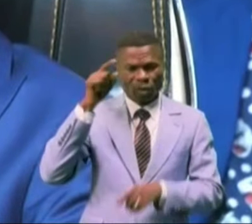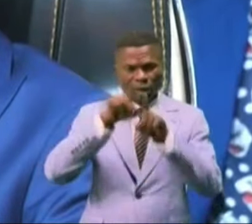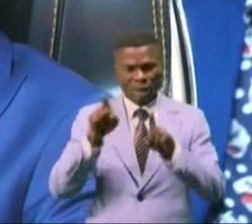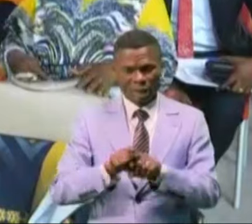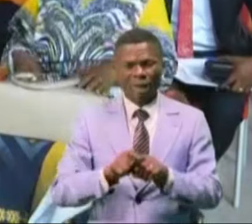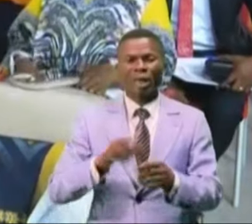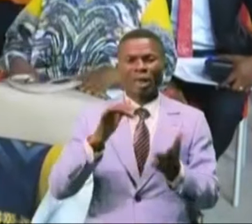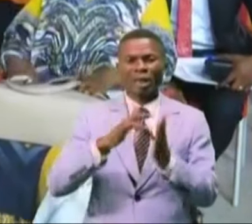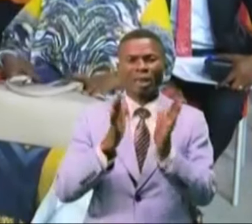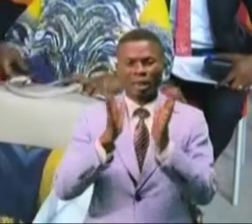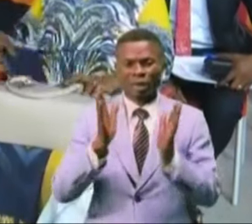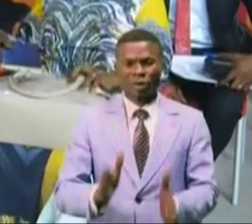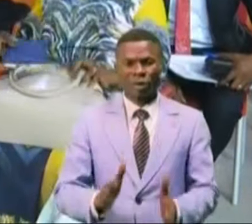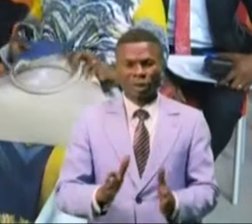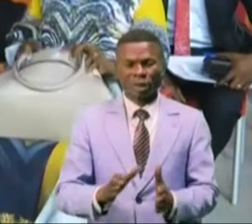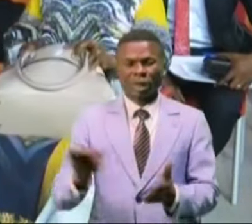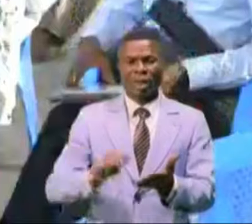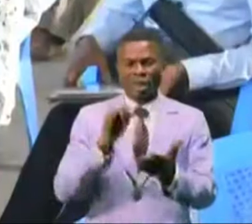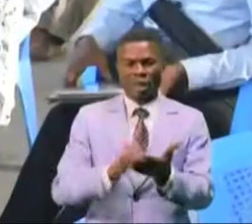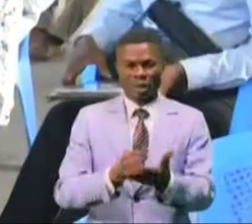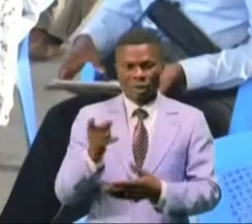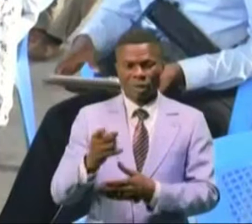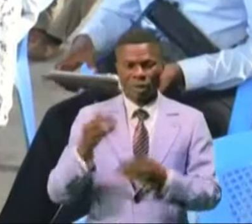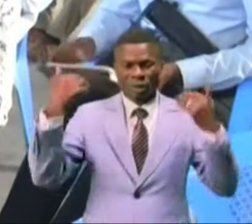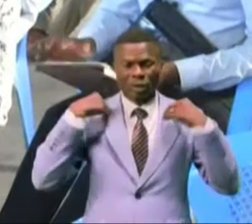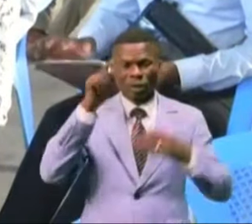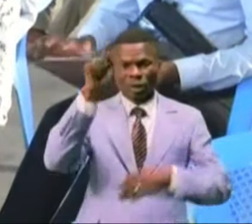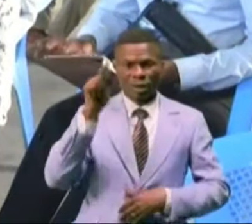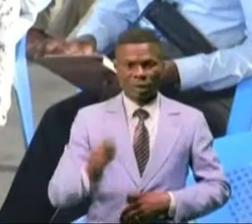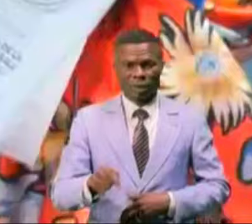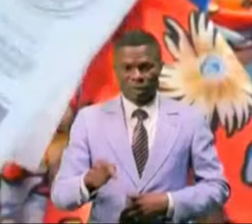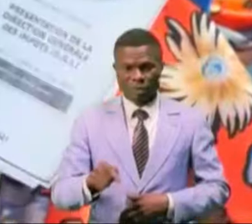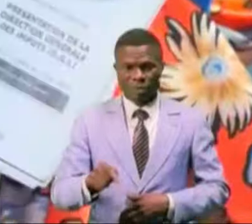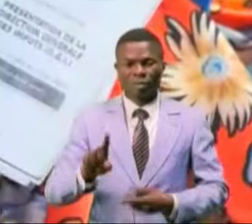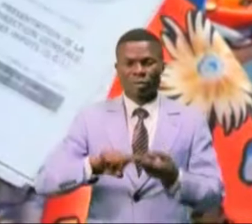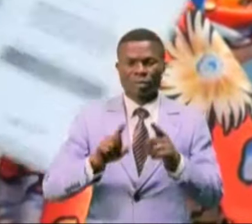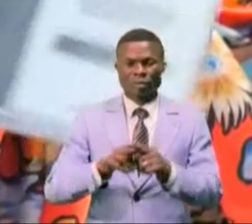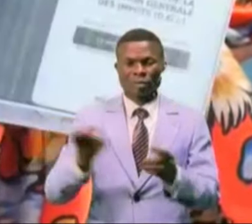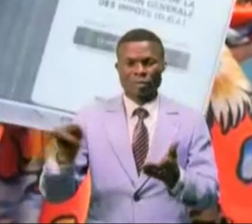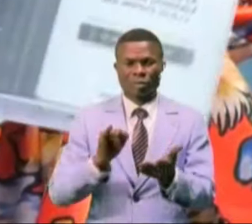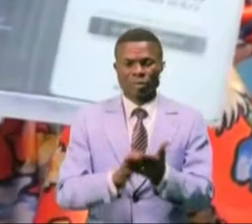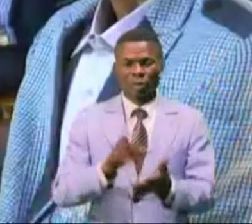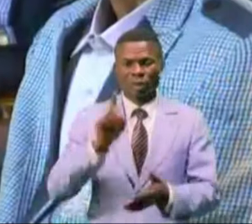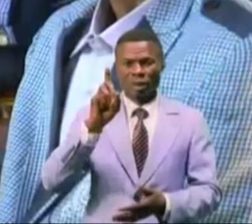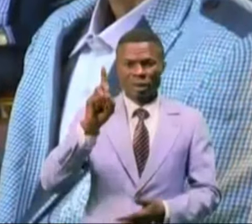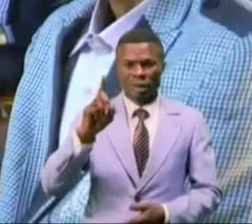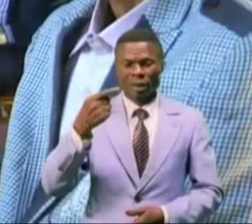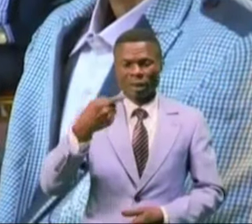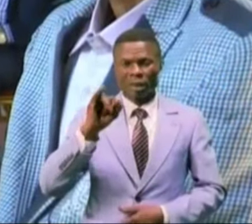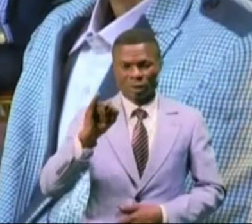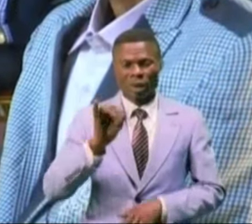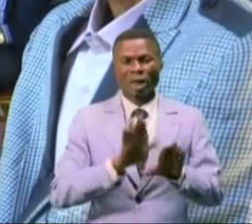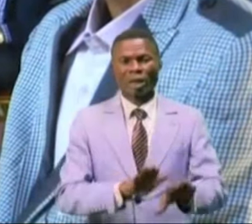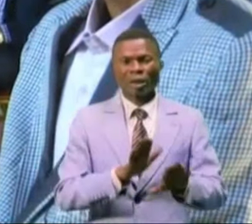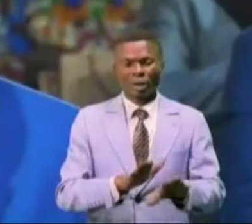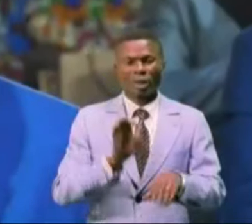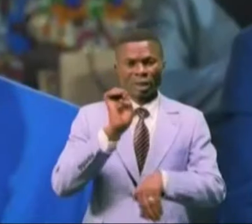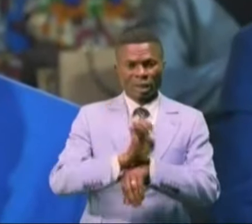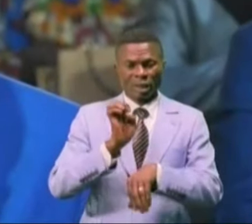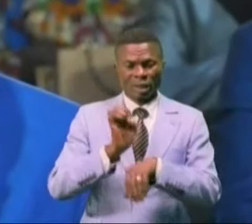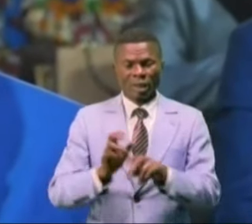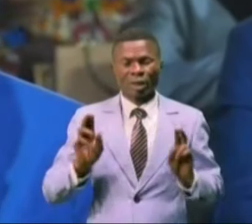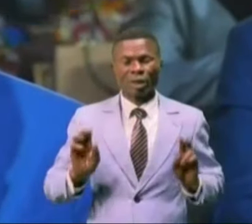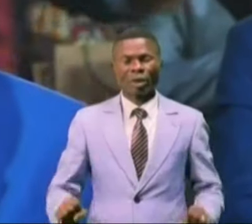fidèles poepo et mbongo chef de division relation fiscal de la DGI attend beaucoup des églises de